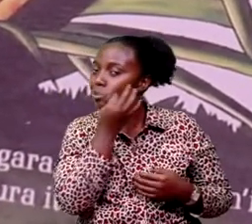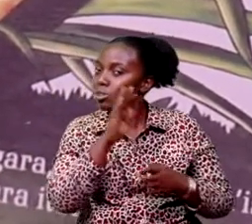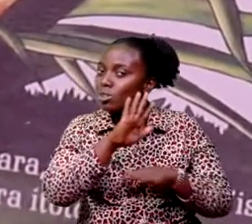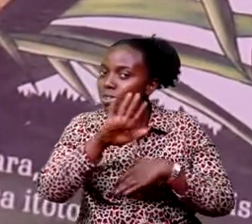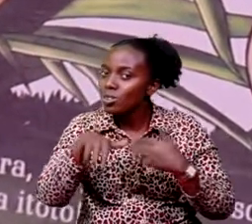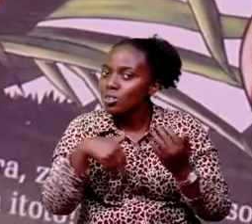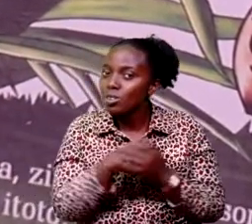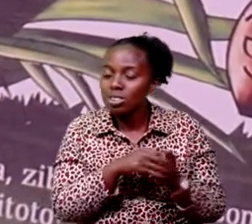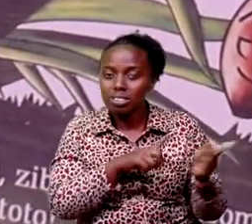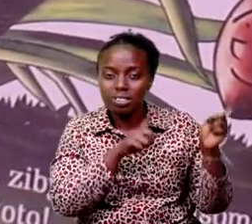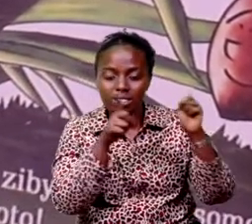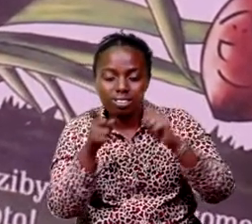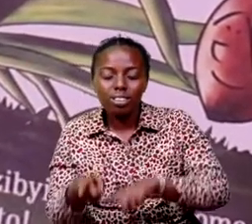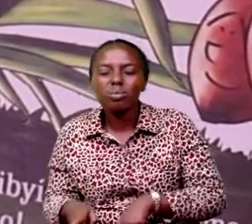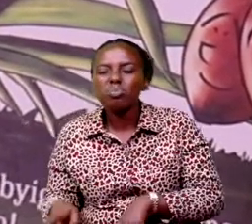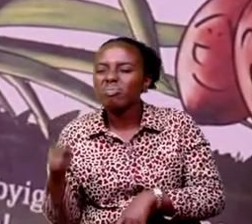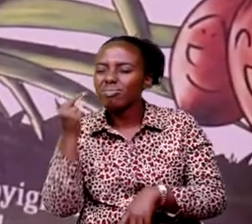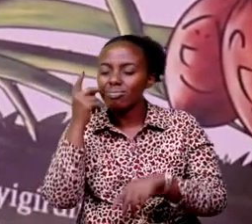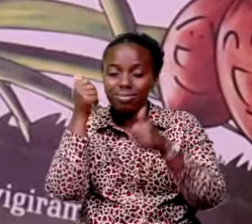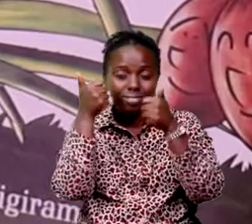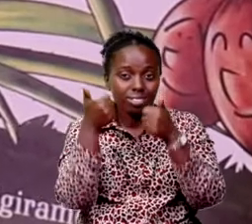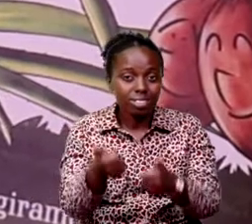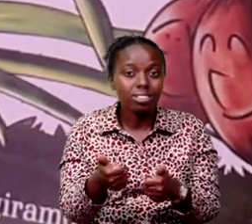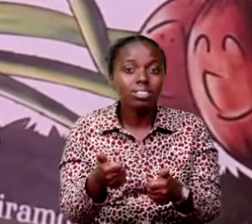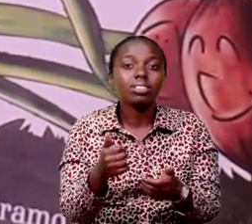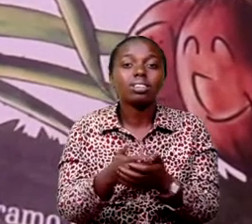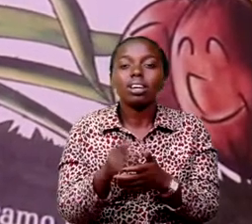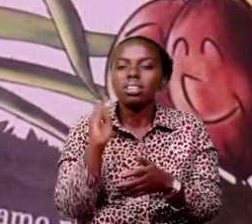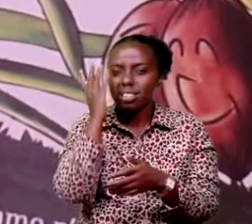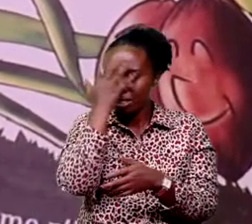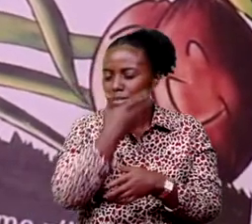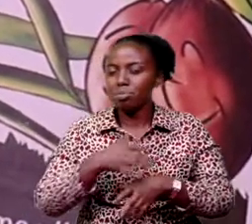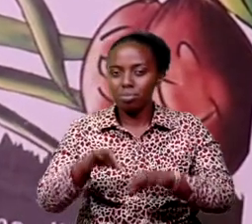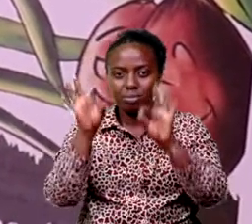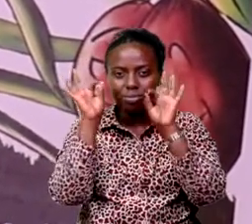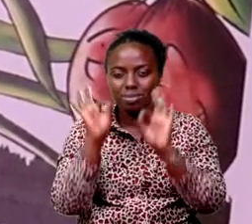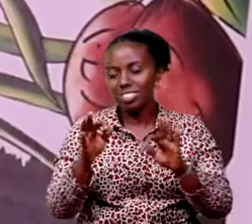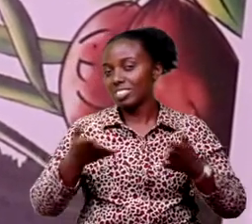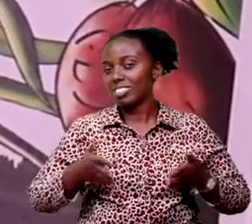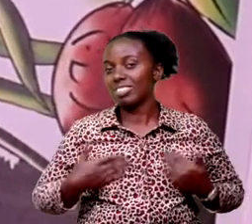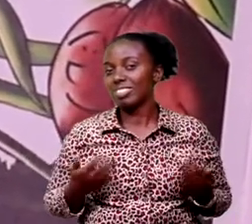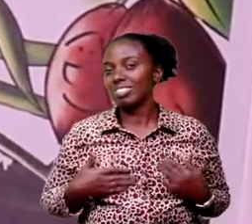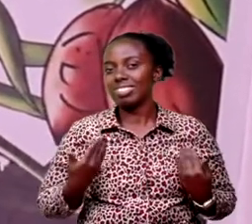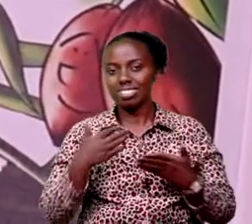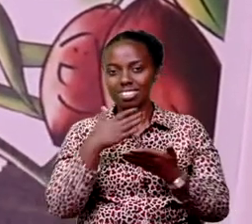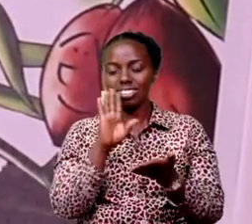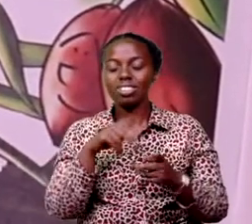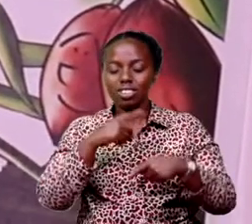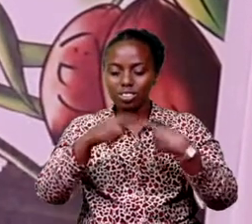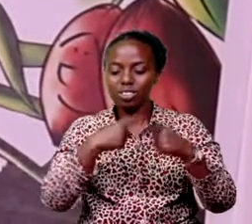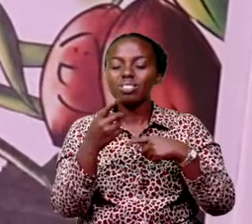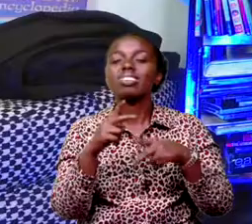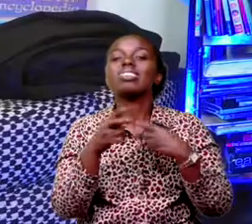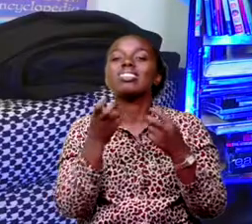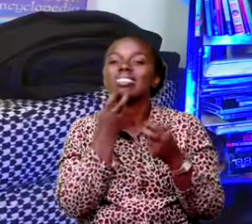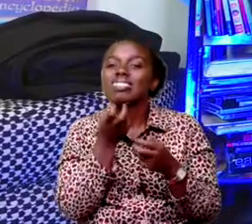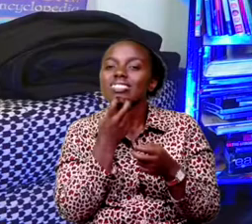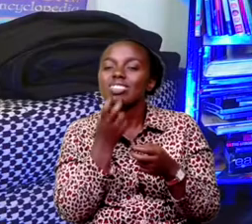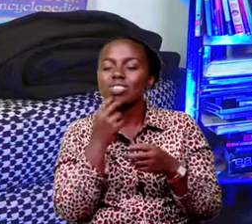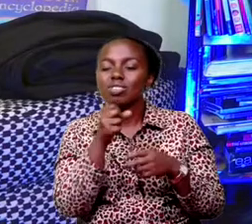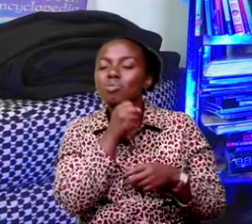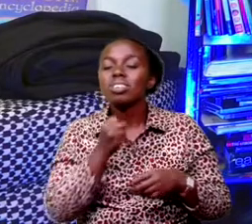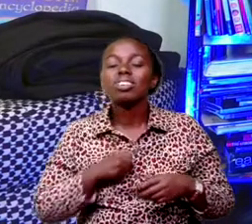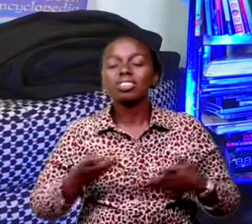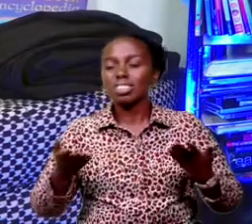zose zigarura itoto, za mbuto zose zisa neza, ziranezerwa, zikajya zihora ziseka. Mukecuru